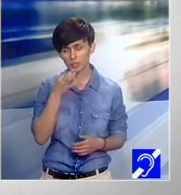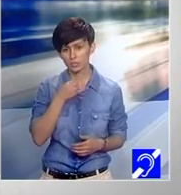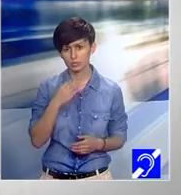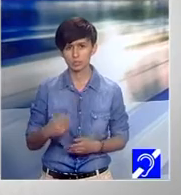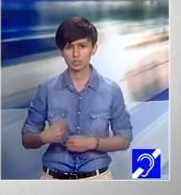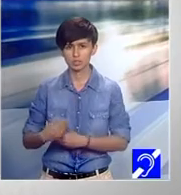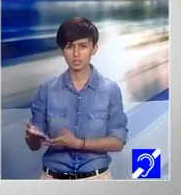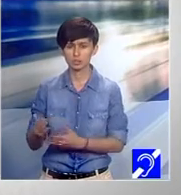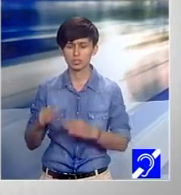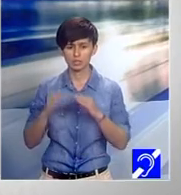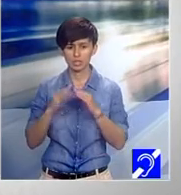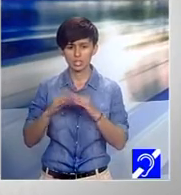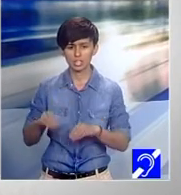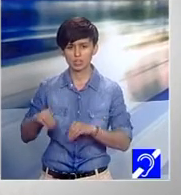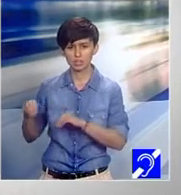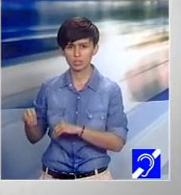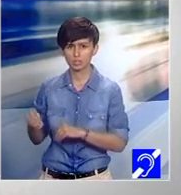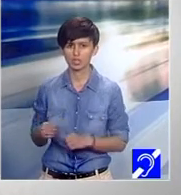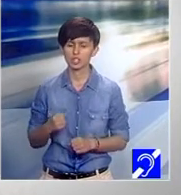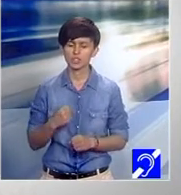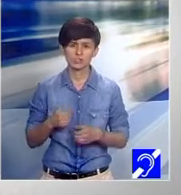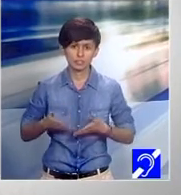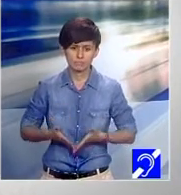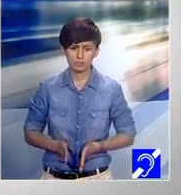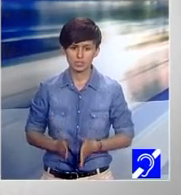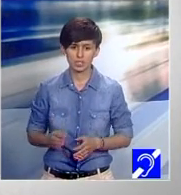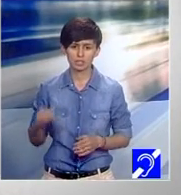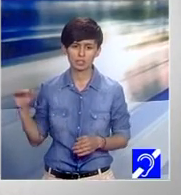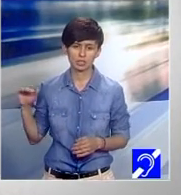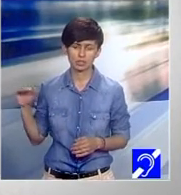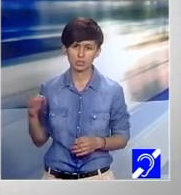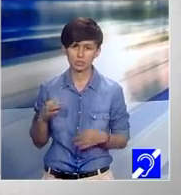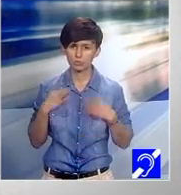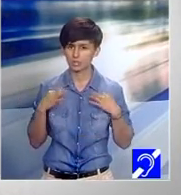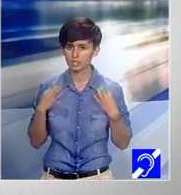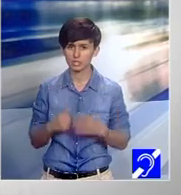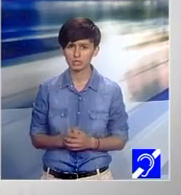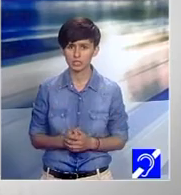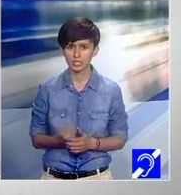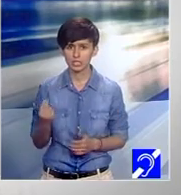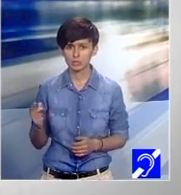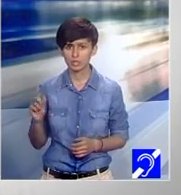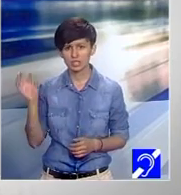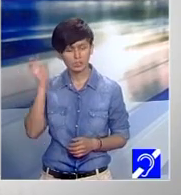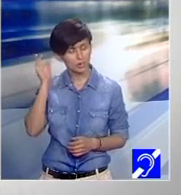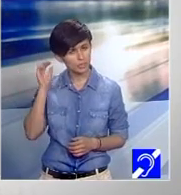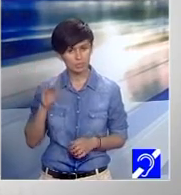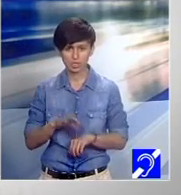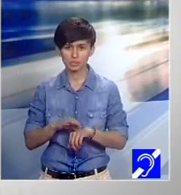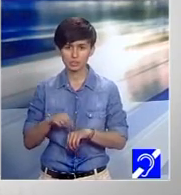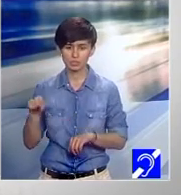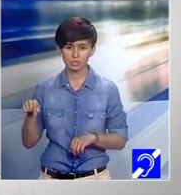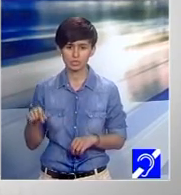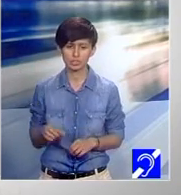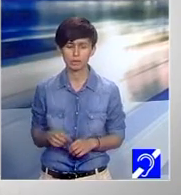și să-mi fac alt copil sănătos. Este incredibil, bine că n-am ascultat de acel medic, să știți că în acest moment fetița mea a evoluat,